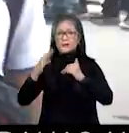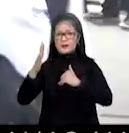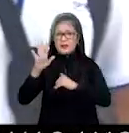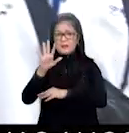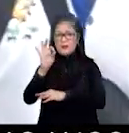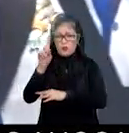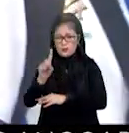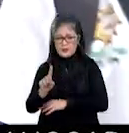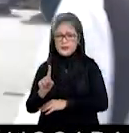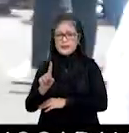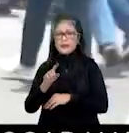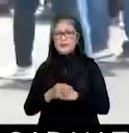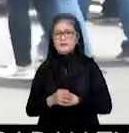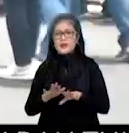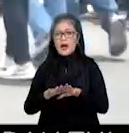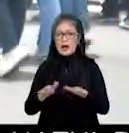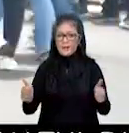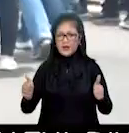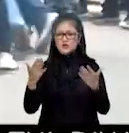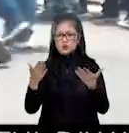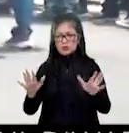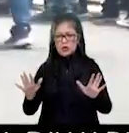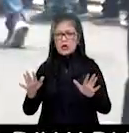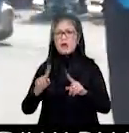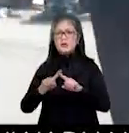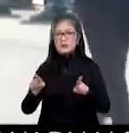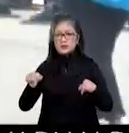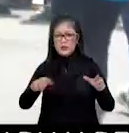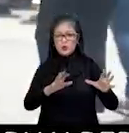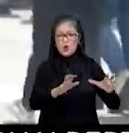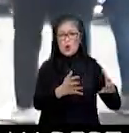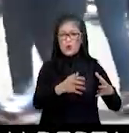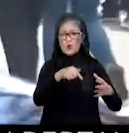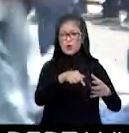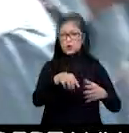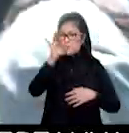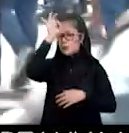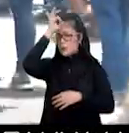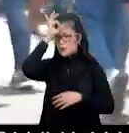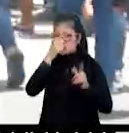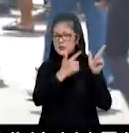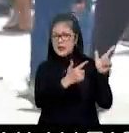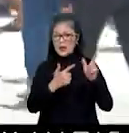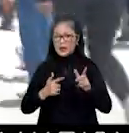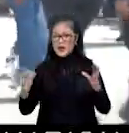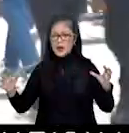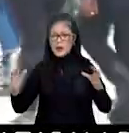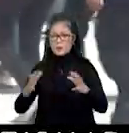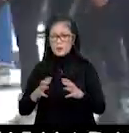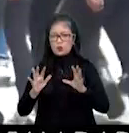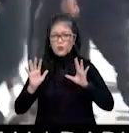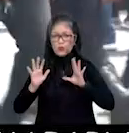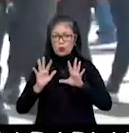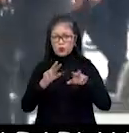Dan sejumlah pengamanan pun memang dilakukan ini dari sejumlah aparat gabungan, di mana ini diantaranya kepolisian memang menurunkan sejumlah personel dan